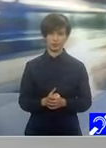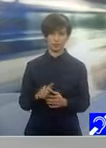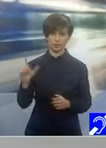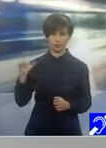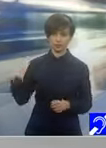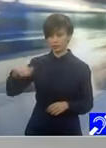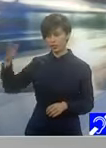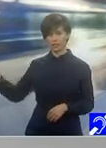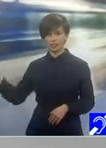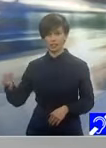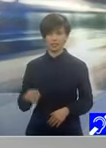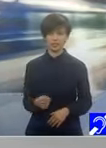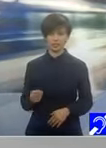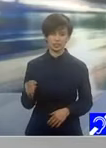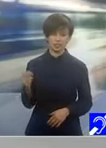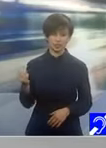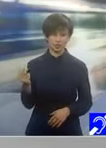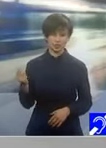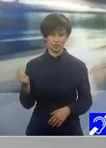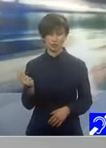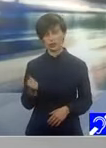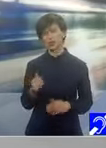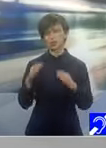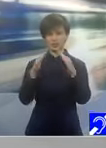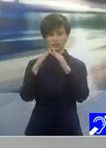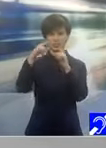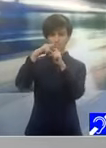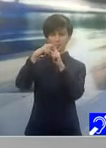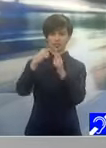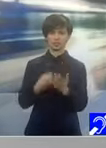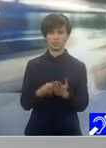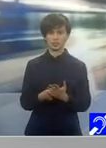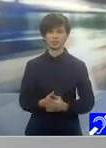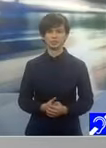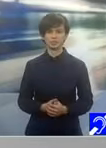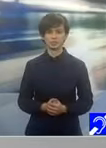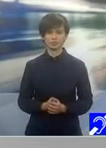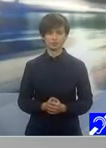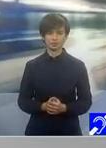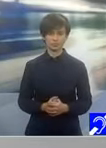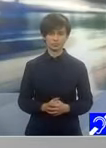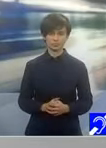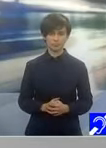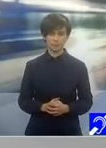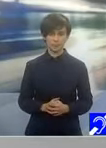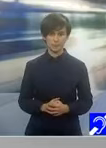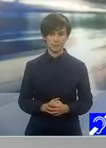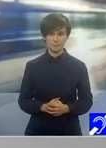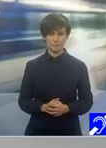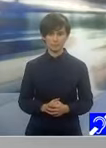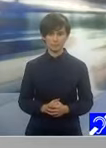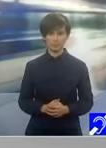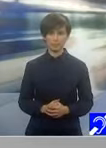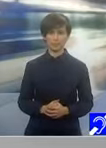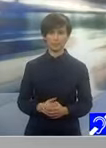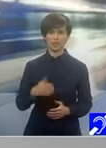afară. Deci au fost costuri pe care le-au suportat parohia și episcopia. De asemenea, sigur că